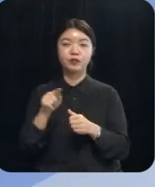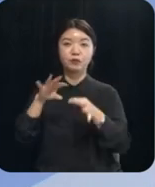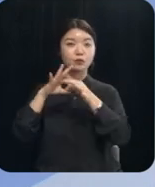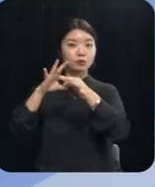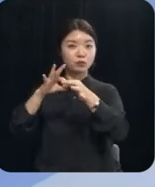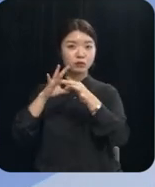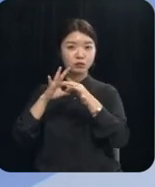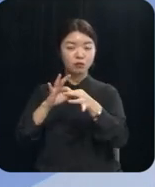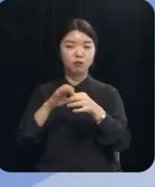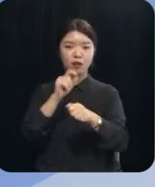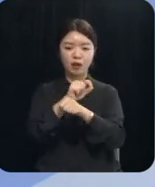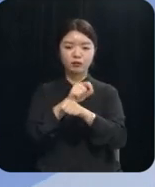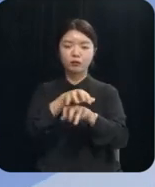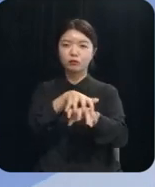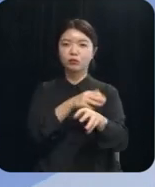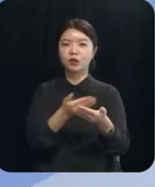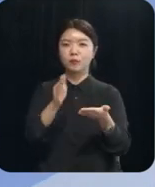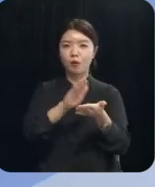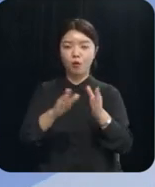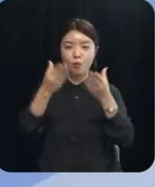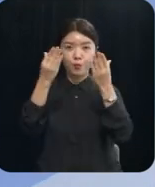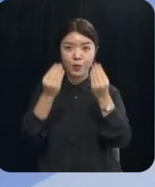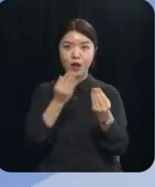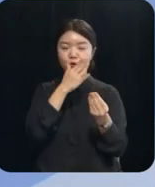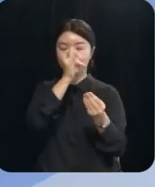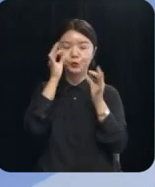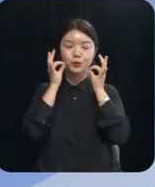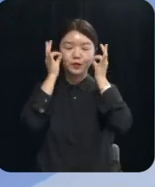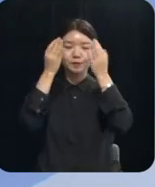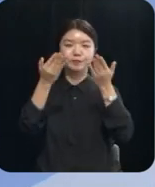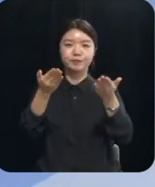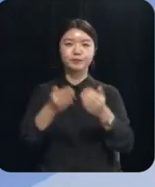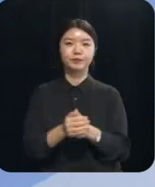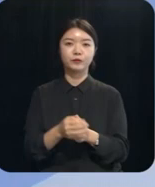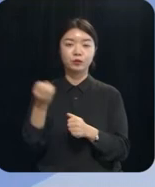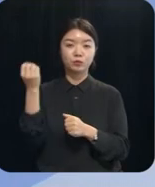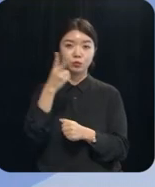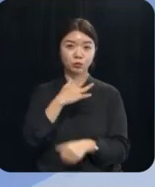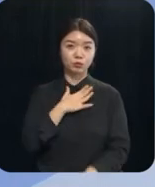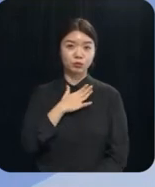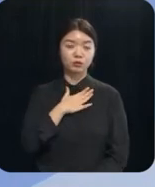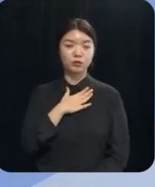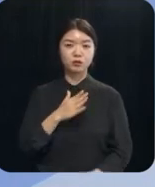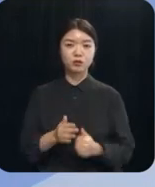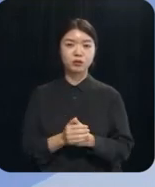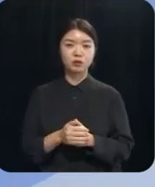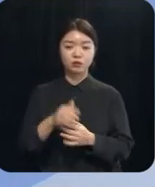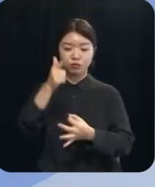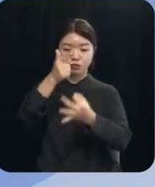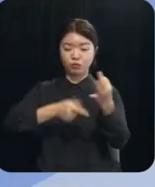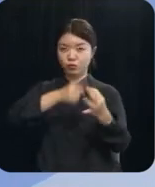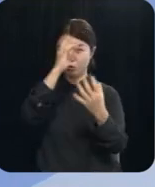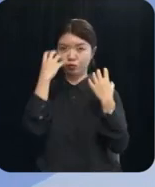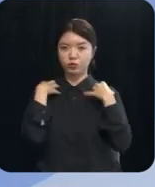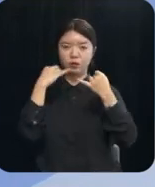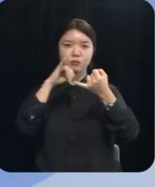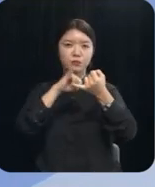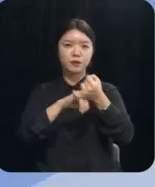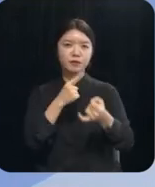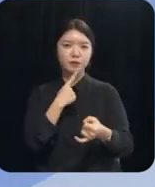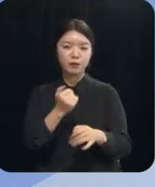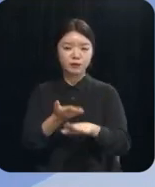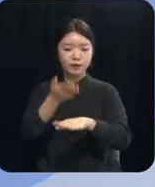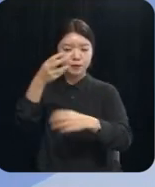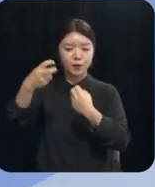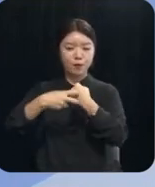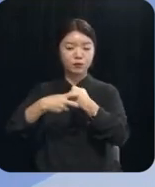통해서 행정체제 개편이 완성되도록 노력하겠습니다. 또한 저는 윤석열 정부가 약속한